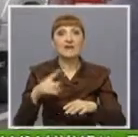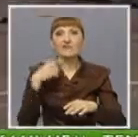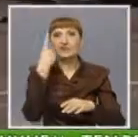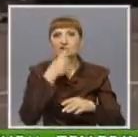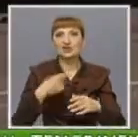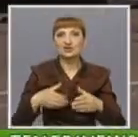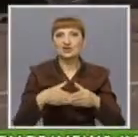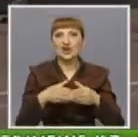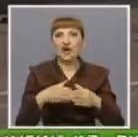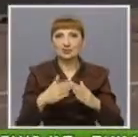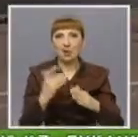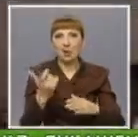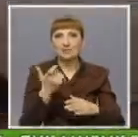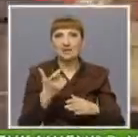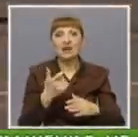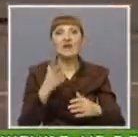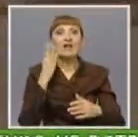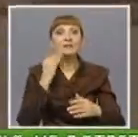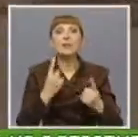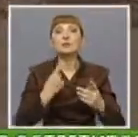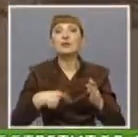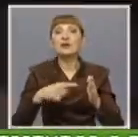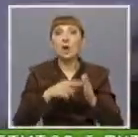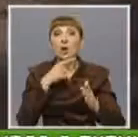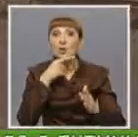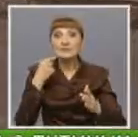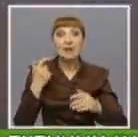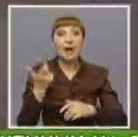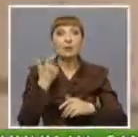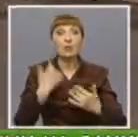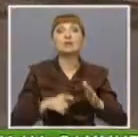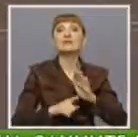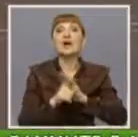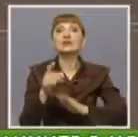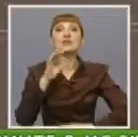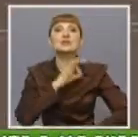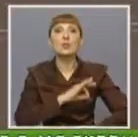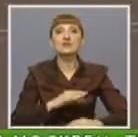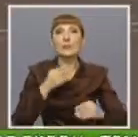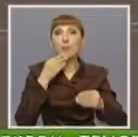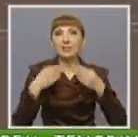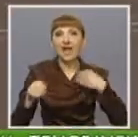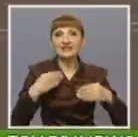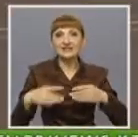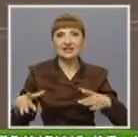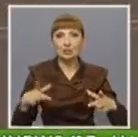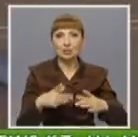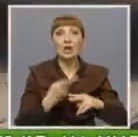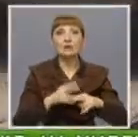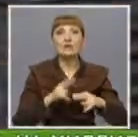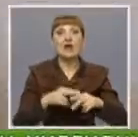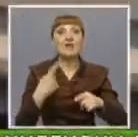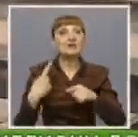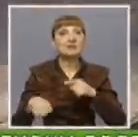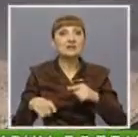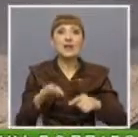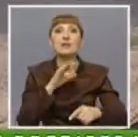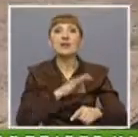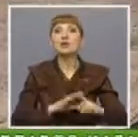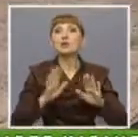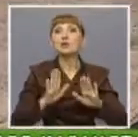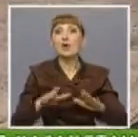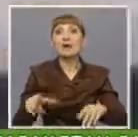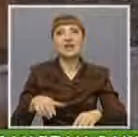секторе. В Алматы, как и в крупных городах России, коммунальщики уже начали использовать пластиковые люки. Но такая альтернатива пригодна